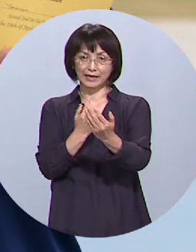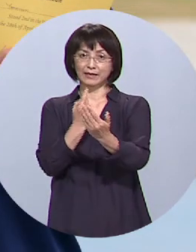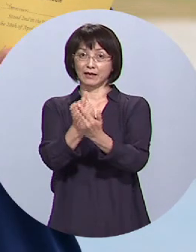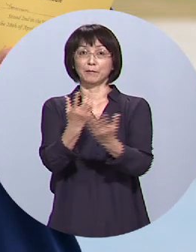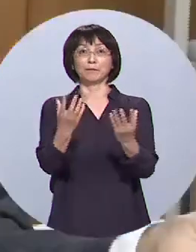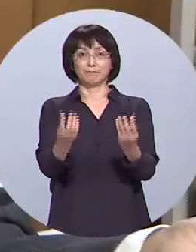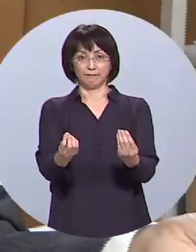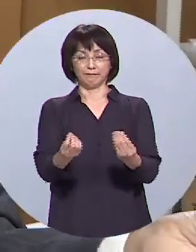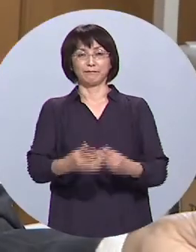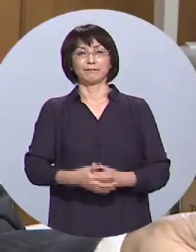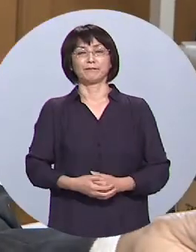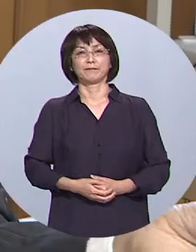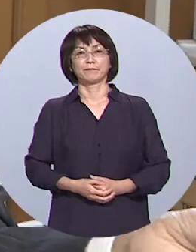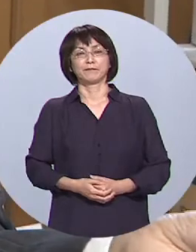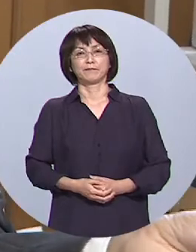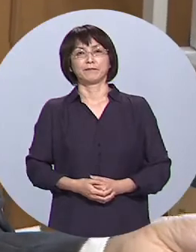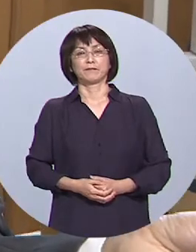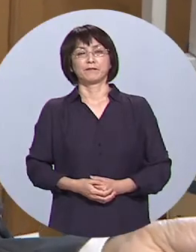ました。